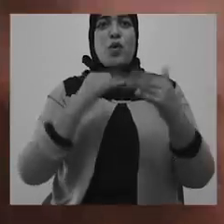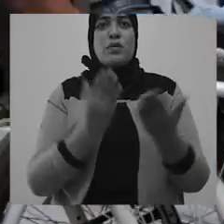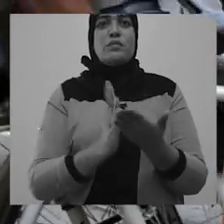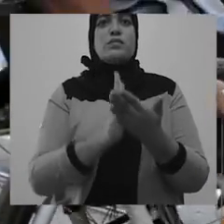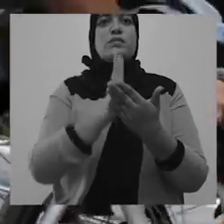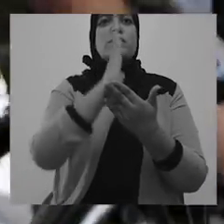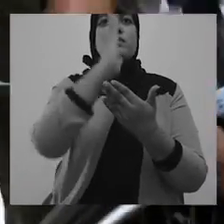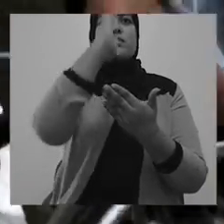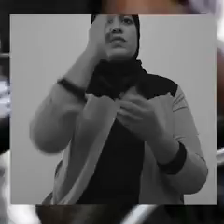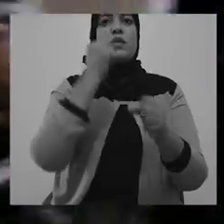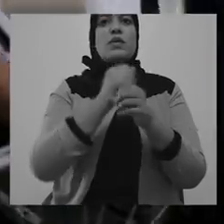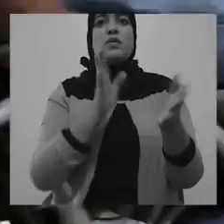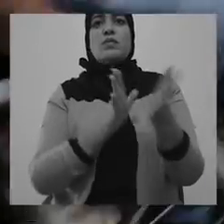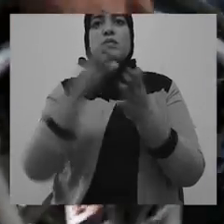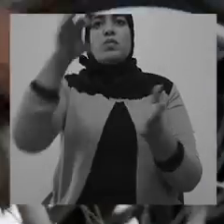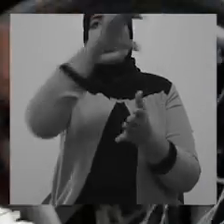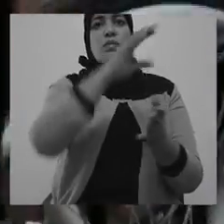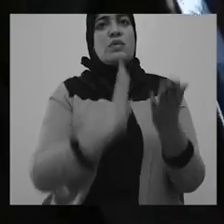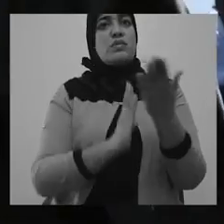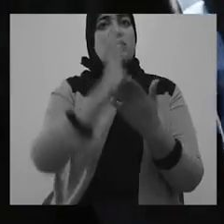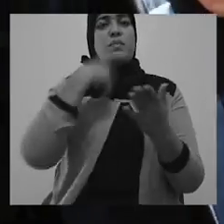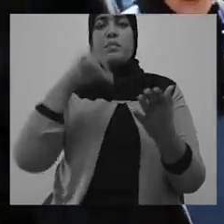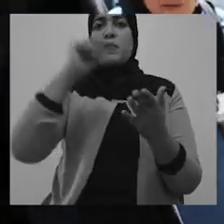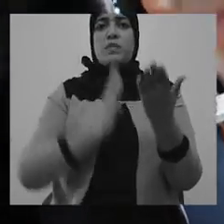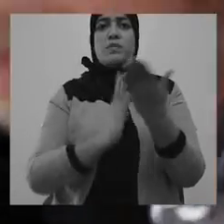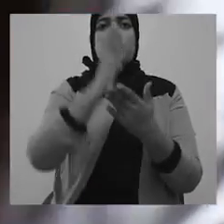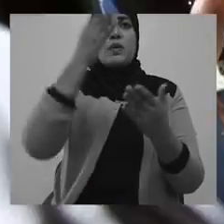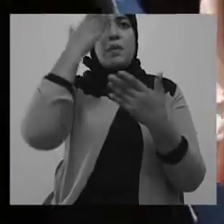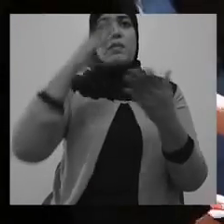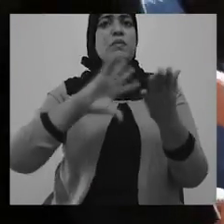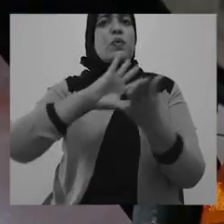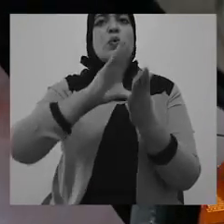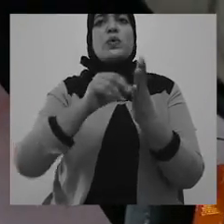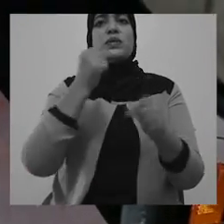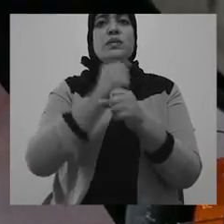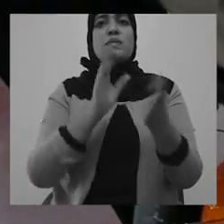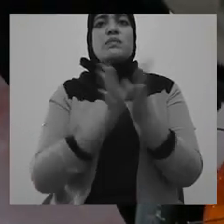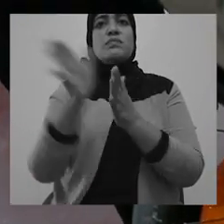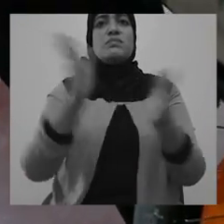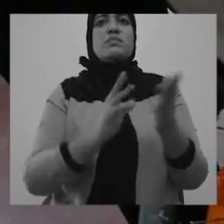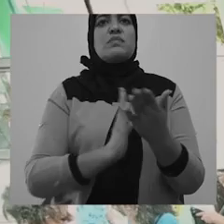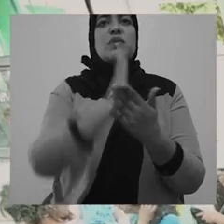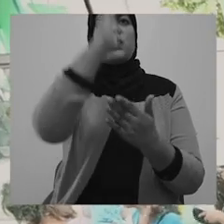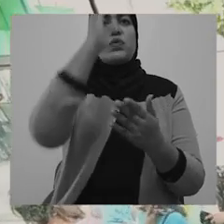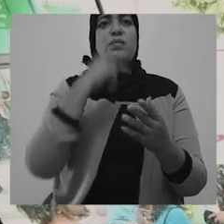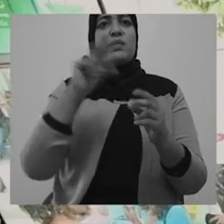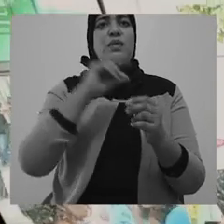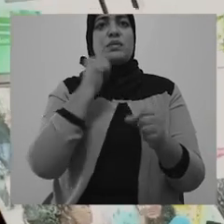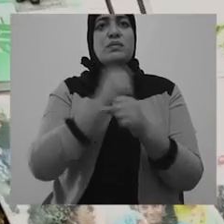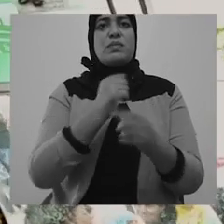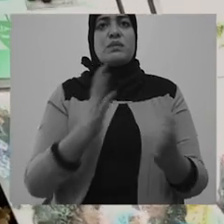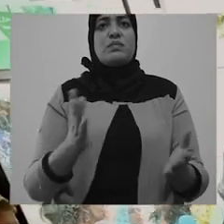qui sont entre les mains des organisations de personnes handicapées dans chacun des 3 pays. C'est à eux maintenant de continuer